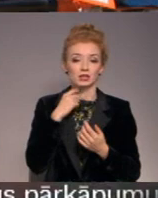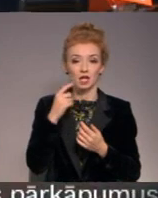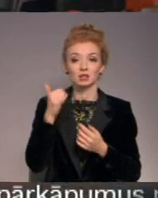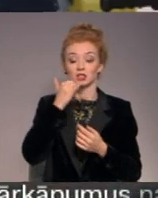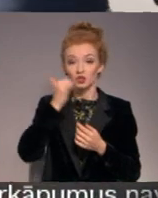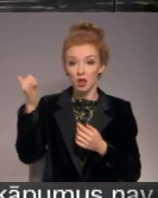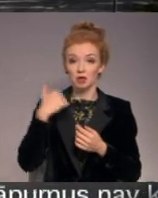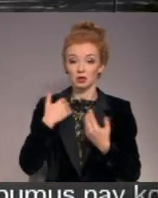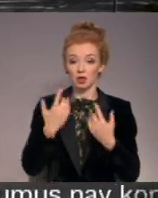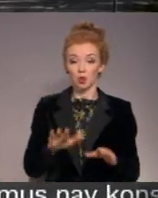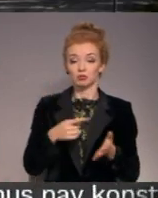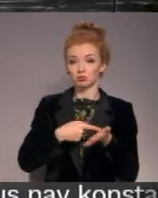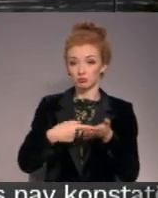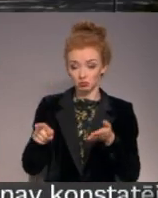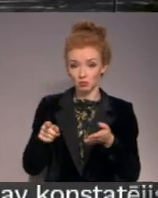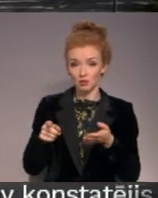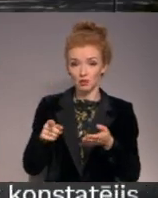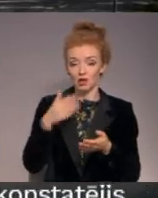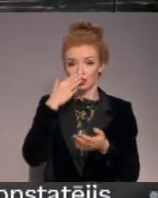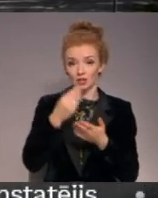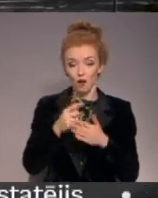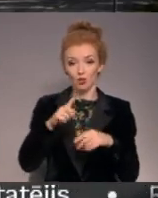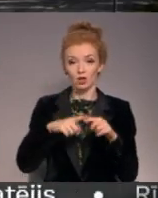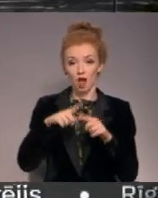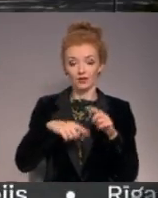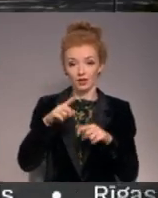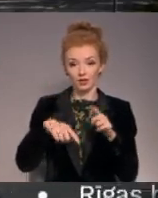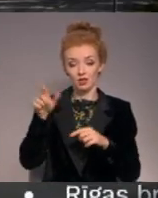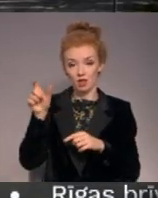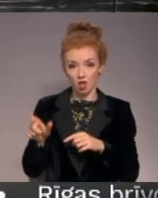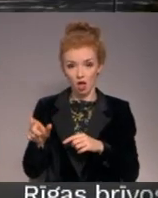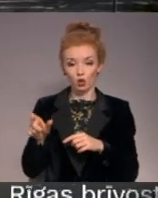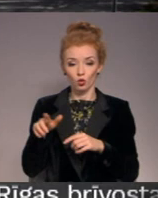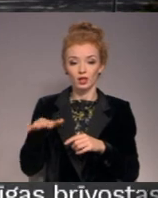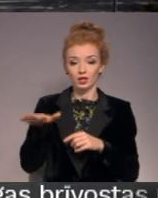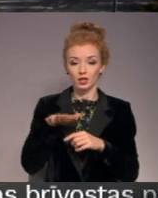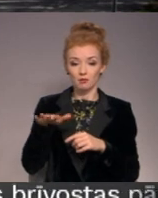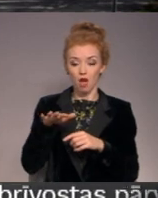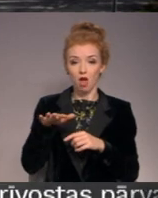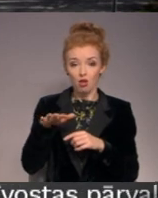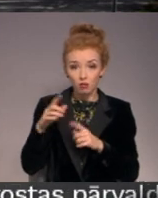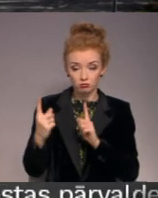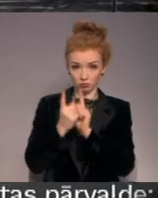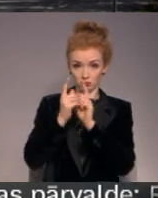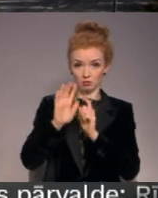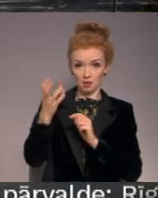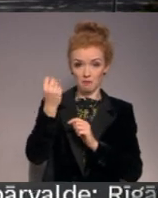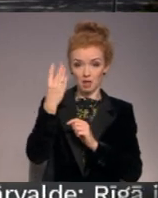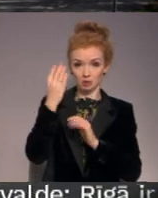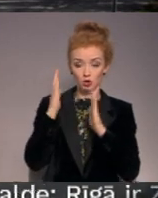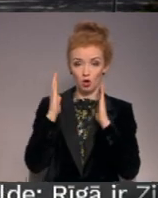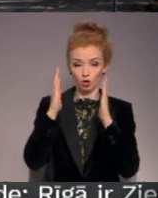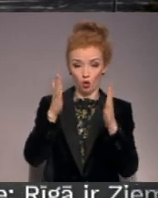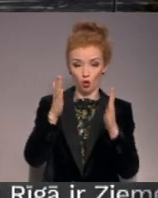viņu izraksta. Savu tuvinieku, priesteri Gregoru, ģimene atrada šeit pie 15. Korpusa, un viņi